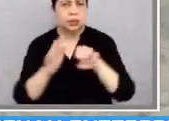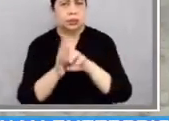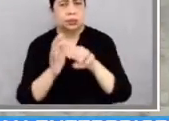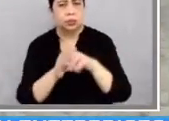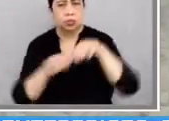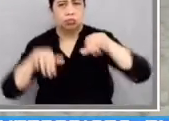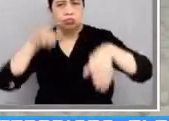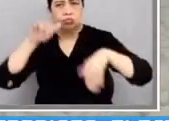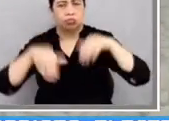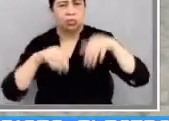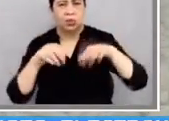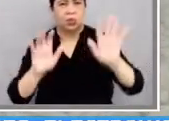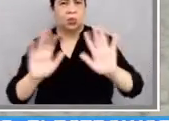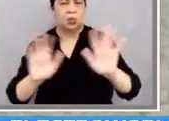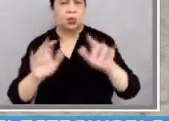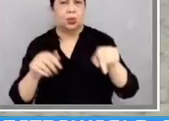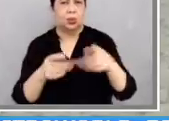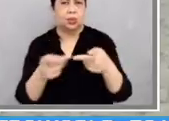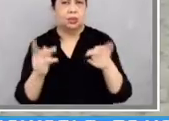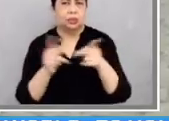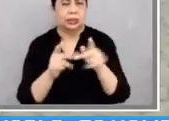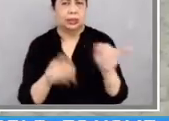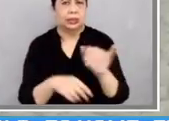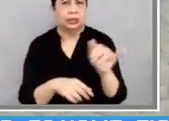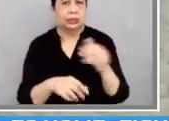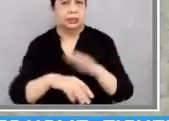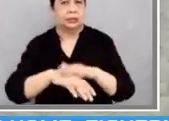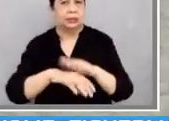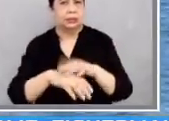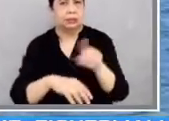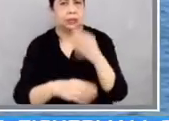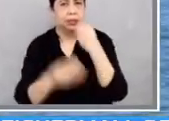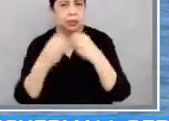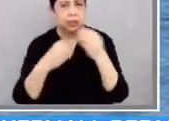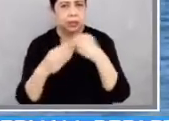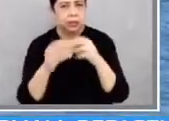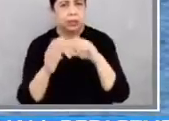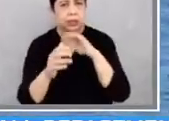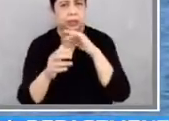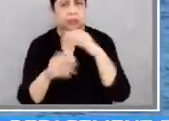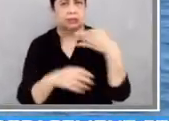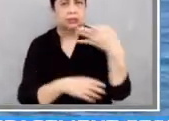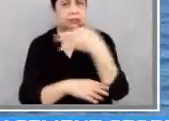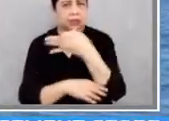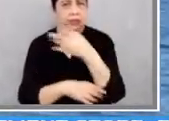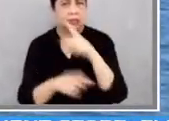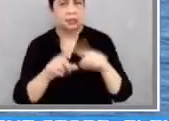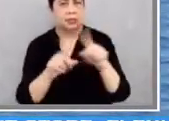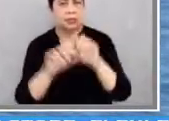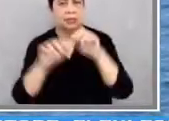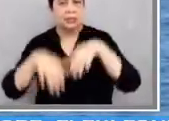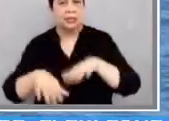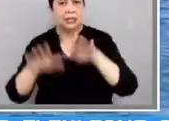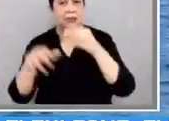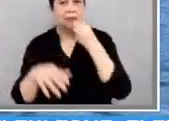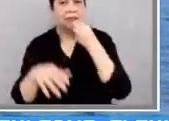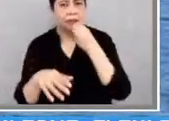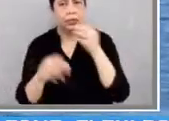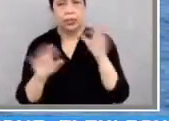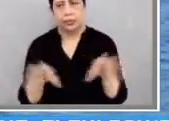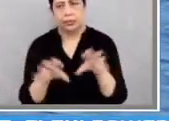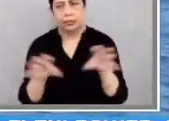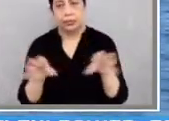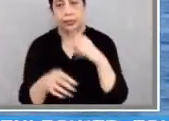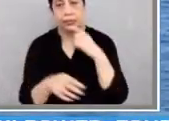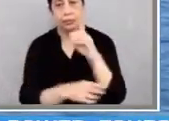mga naturang lugar. Ganyan din ang bili nila sa pagkain ng mga kontaminadong isda at iba pang seafood activities. Sabi naman ng Department of